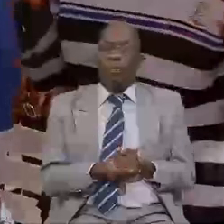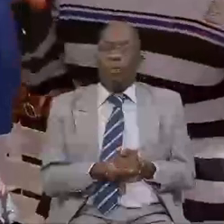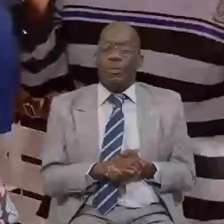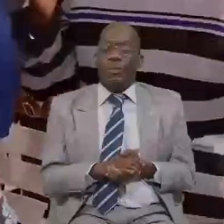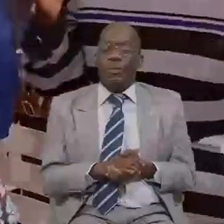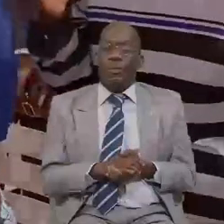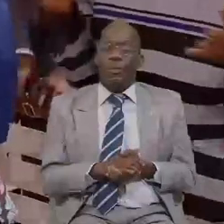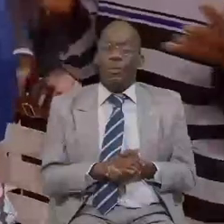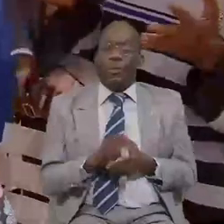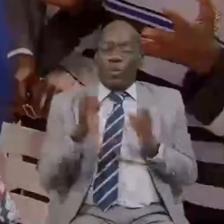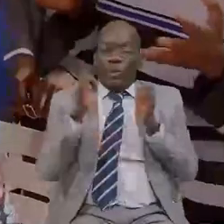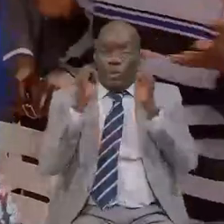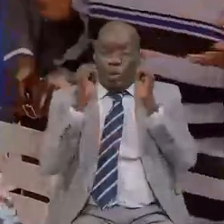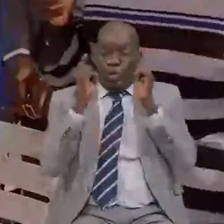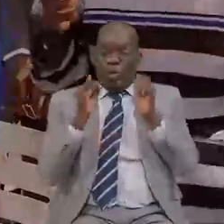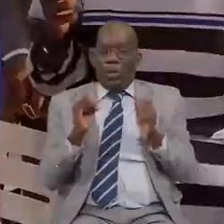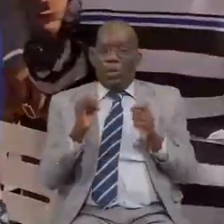Et soudainement, il viendra.